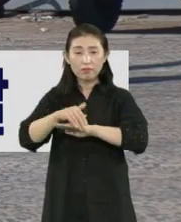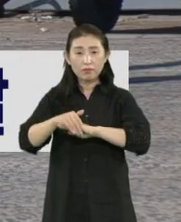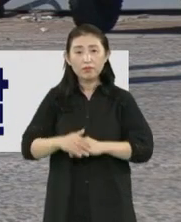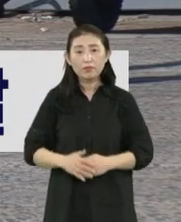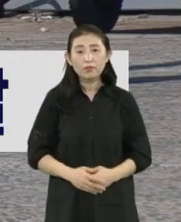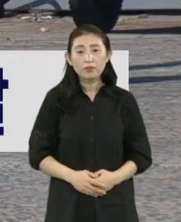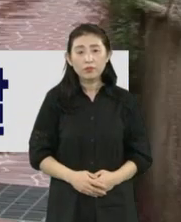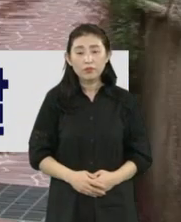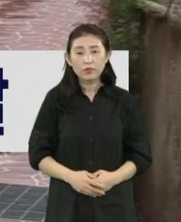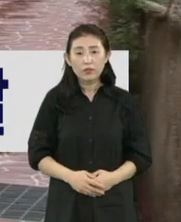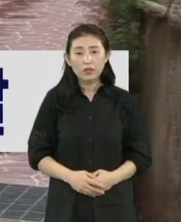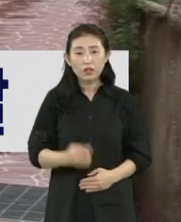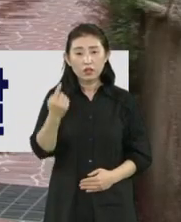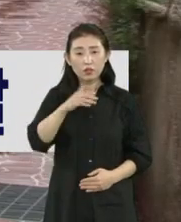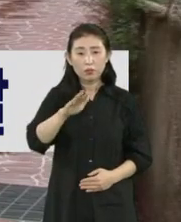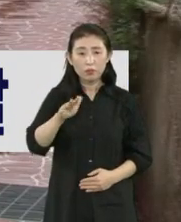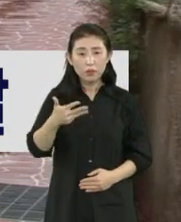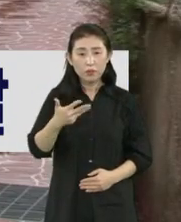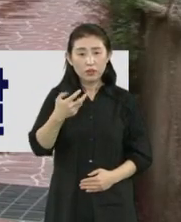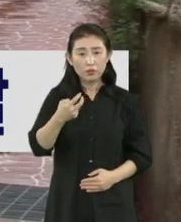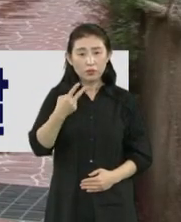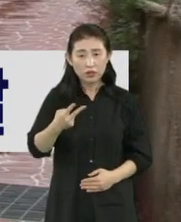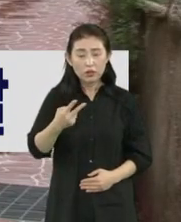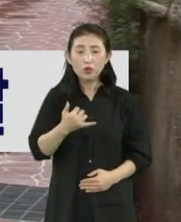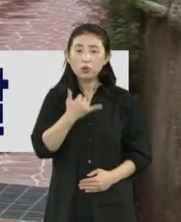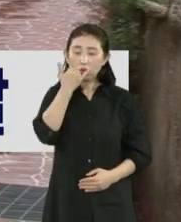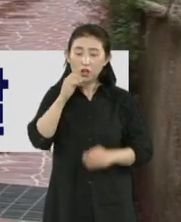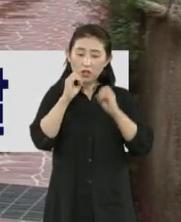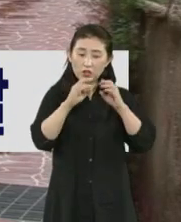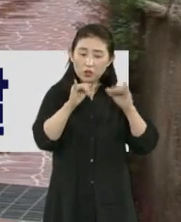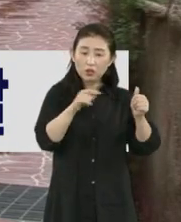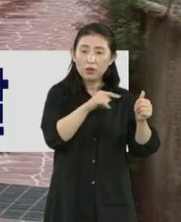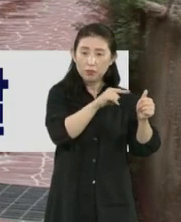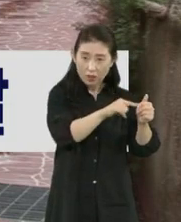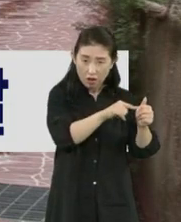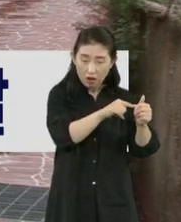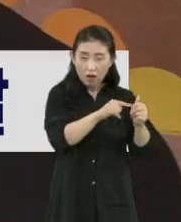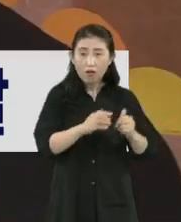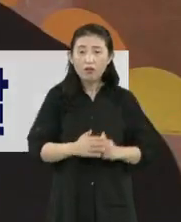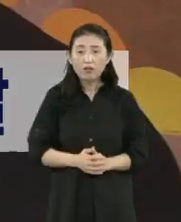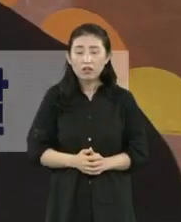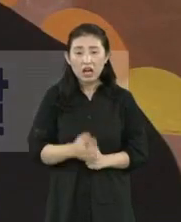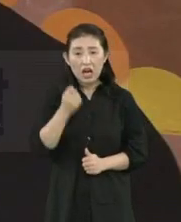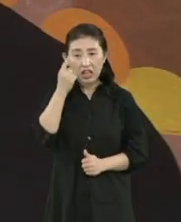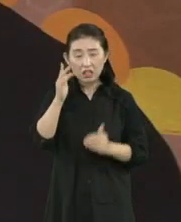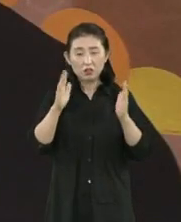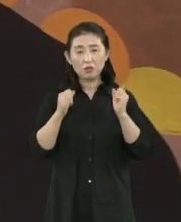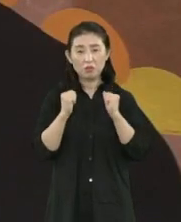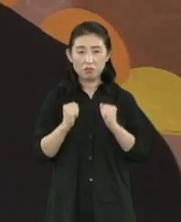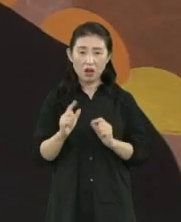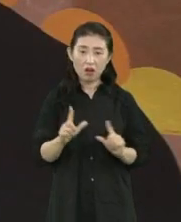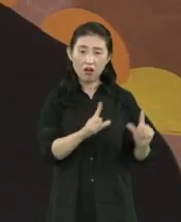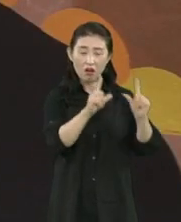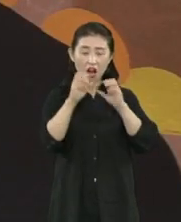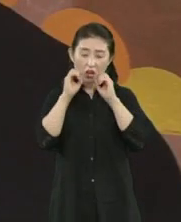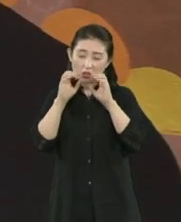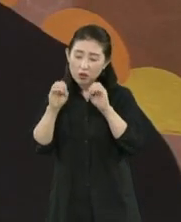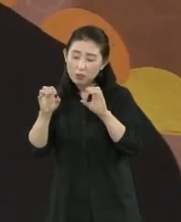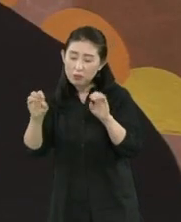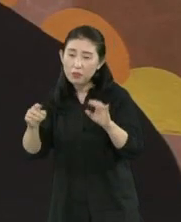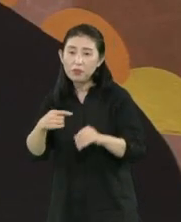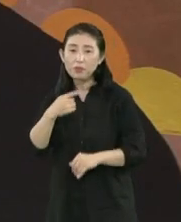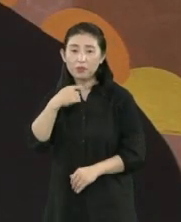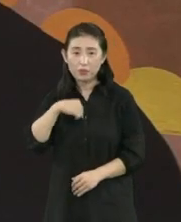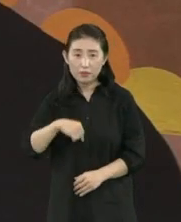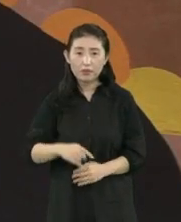밝혔습니다. 고대도는 1832년 독일인 선교사 칼 귀칠라프가 한 달간 머물면서 선교 활동을